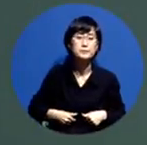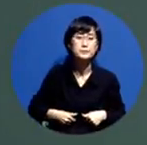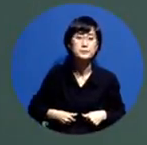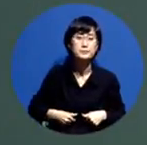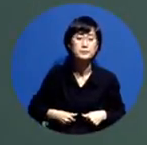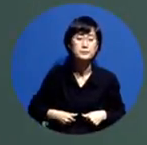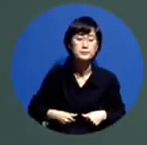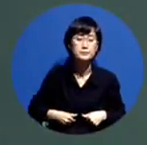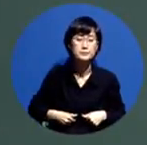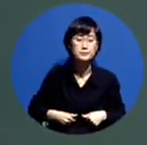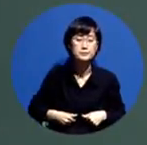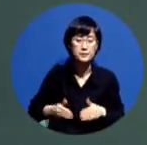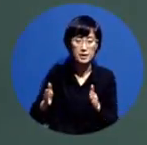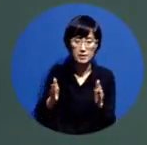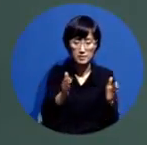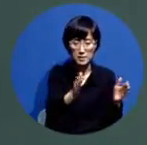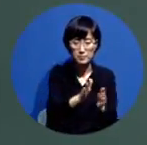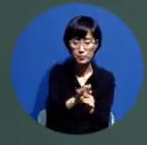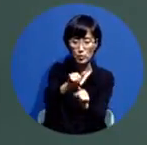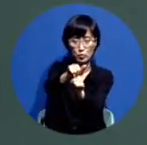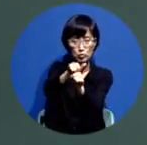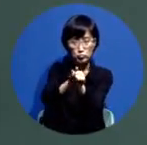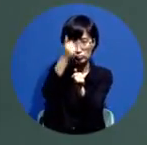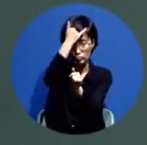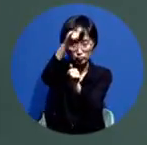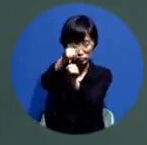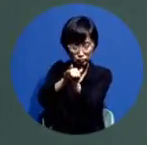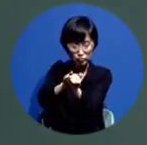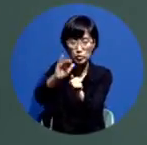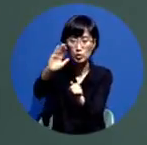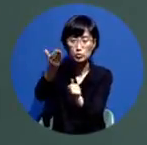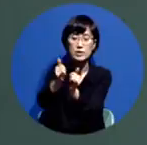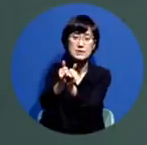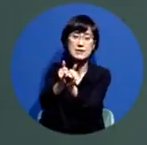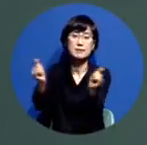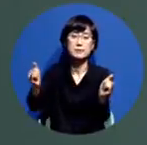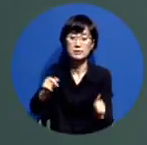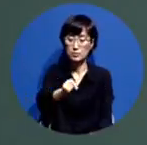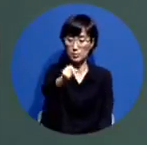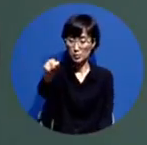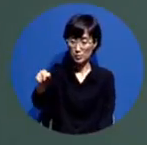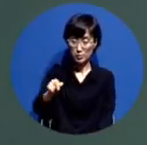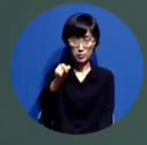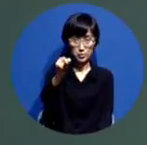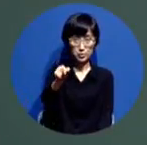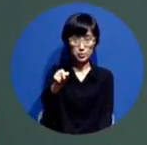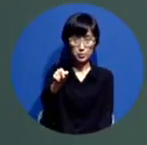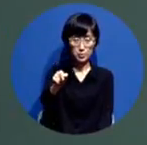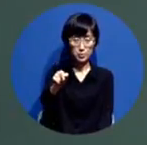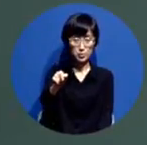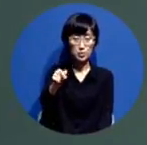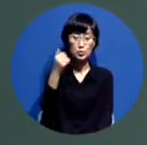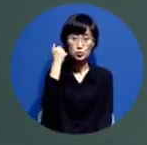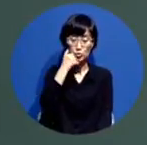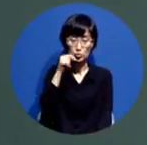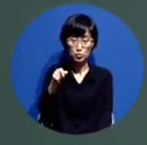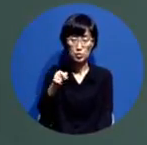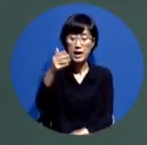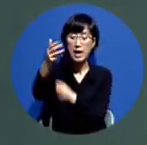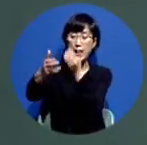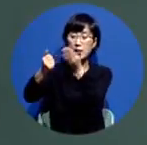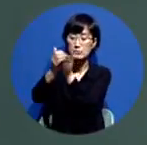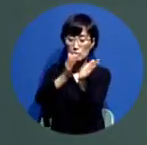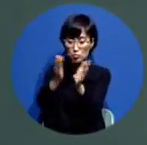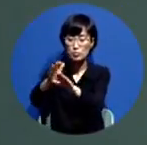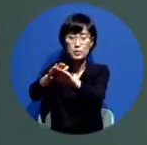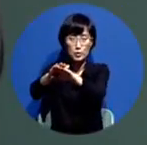충성된사람들이있다 并且有忠心的人 이충성된사람들은하나님이준비하신것입니다